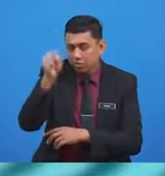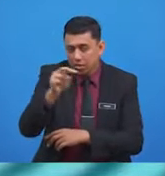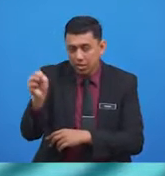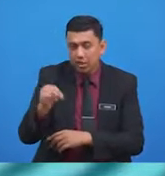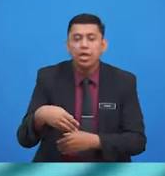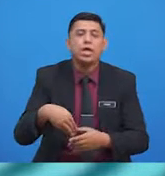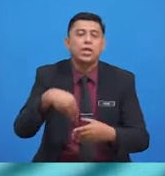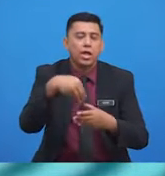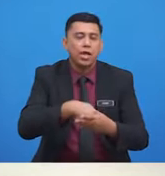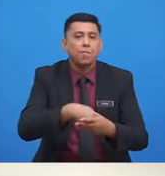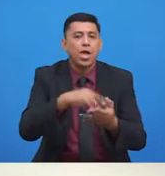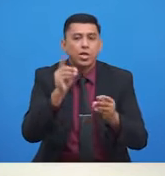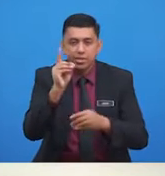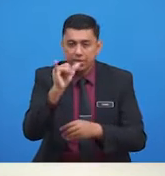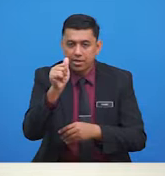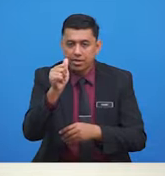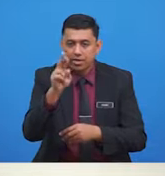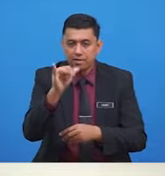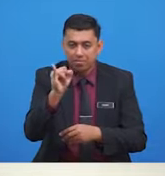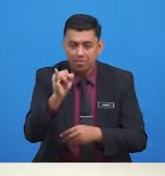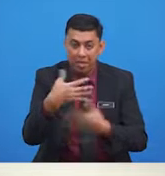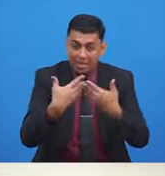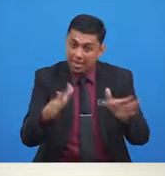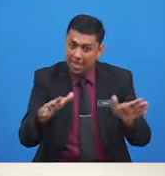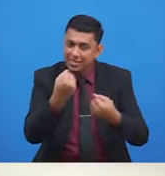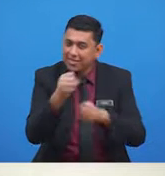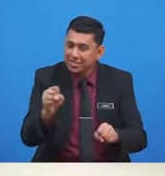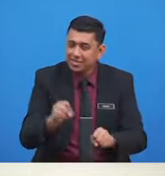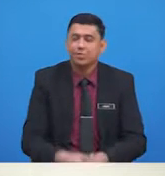berdasarkan diarinya. Sudahkah kamu bersedia?